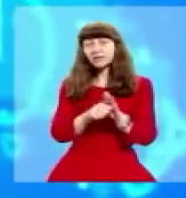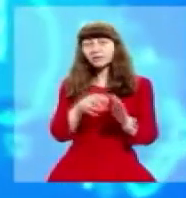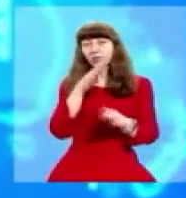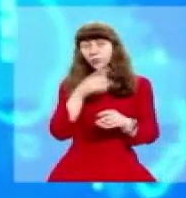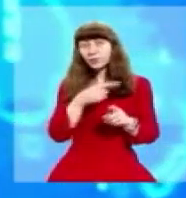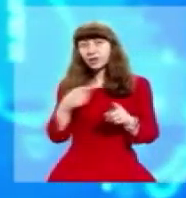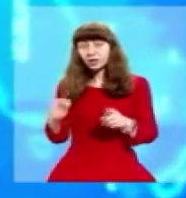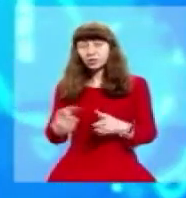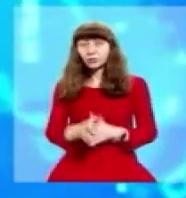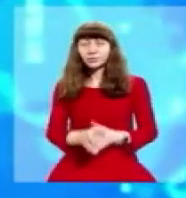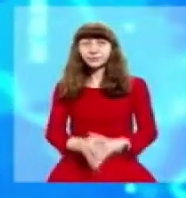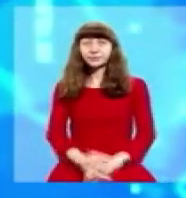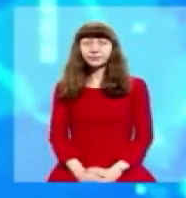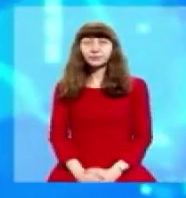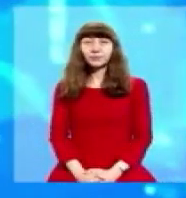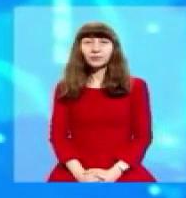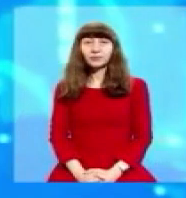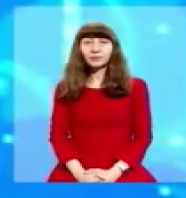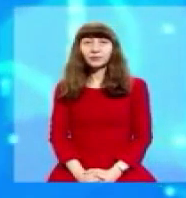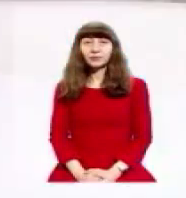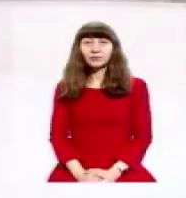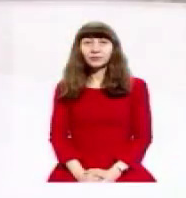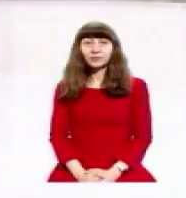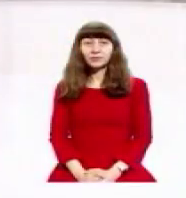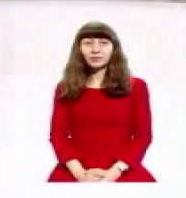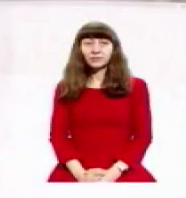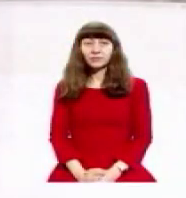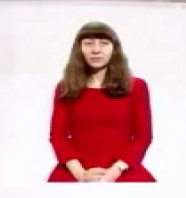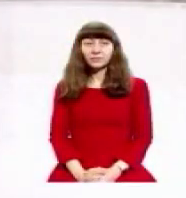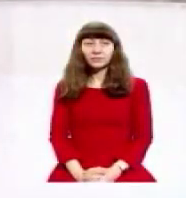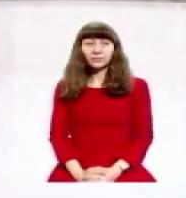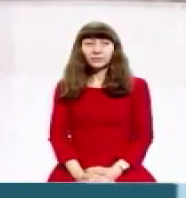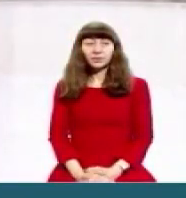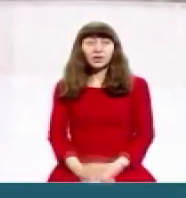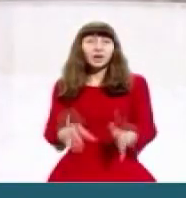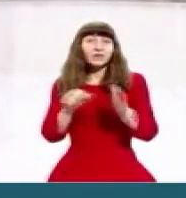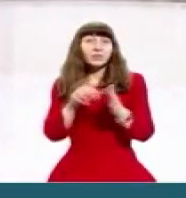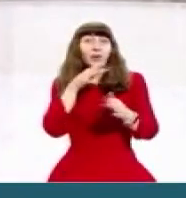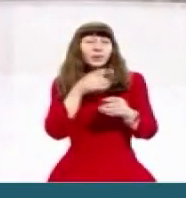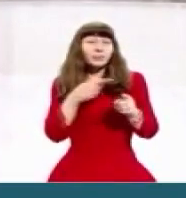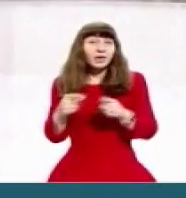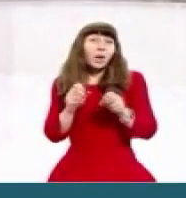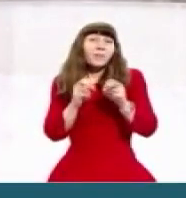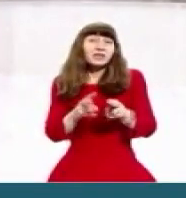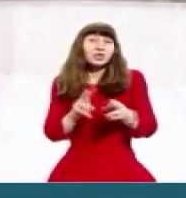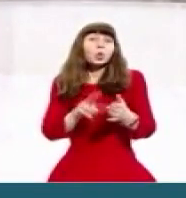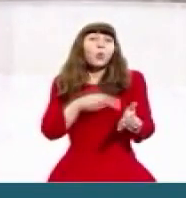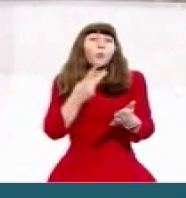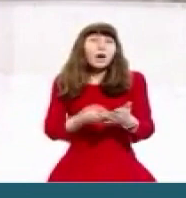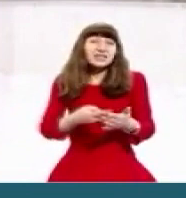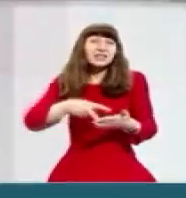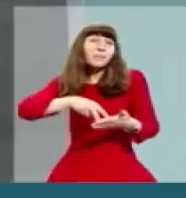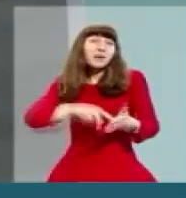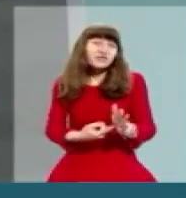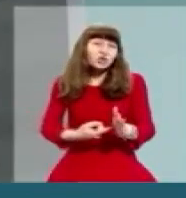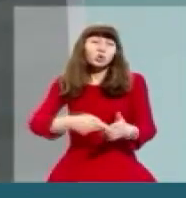погодных условий? Об этом в материале моих коллег. В зимний период риск упасть и подвернуть ногу или,